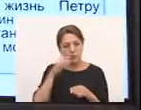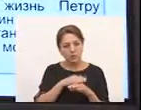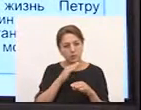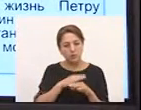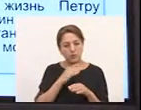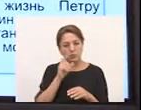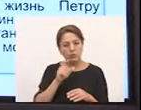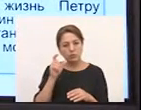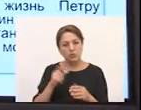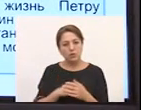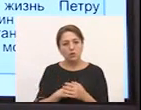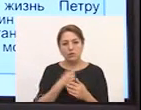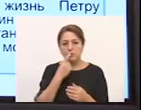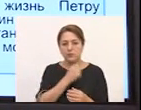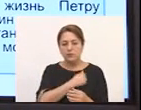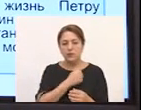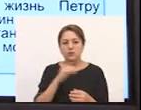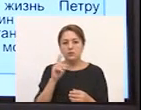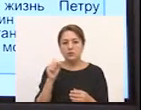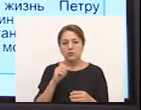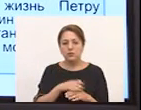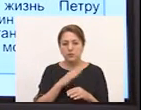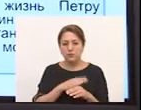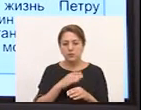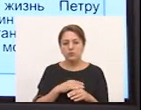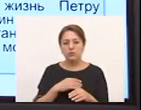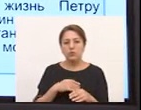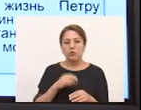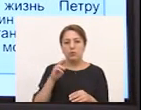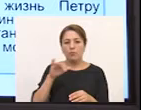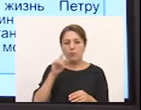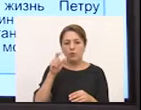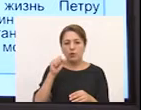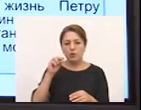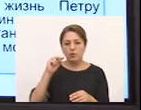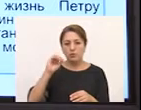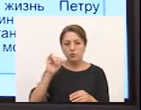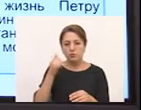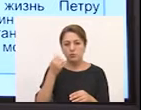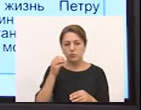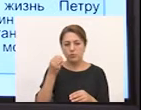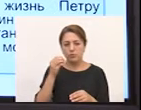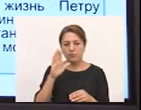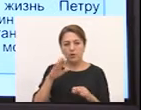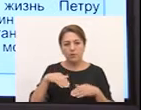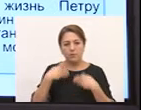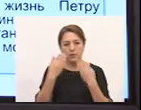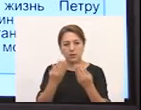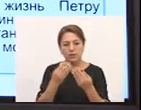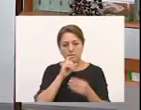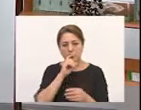За доброту, за отзывчивость Пугачев подарил жизнь Петру Гринёву.